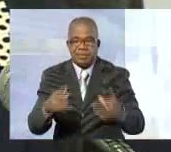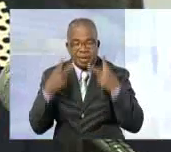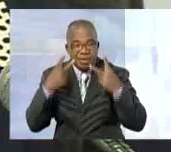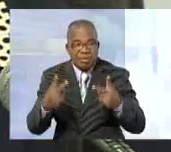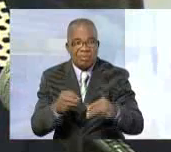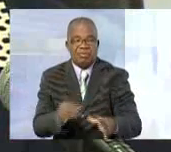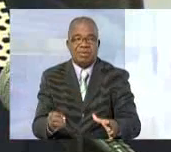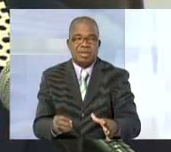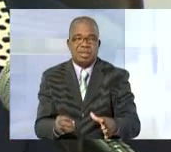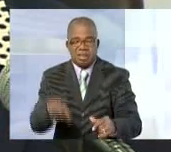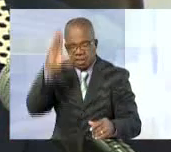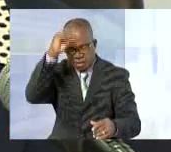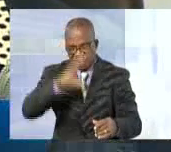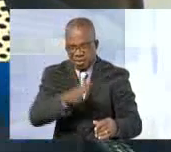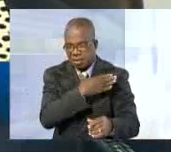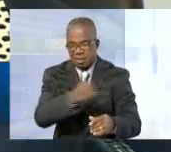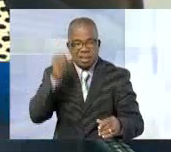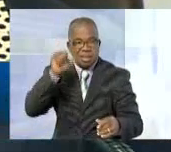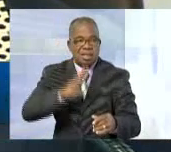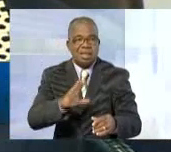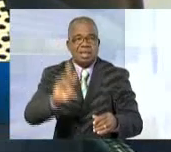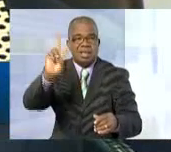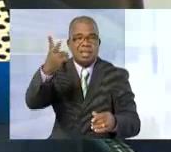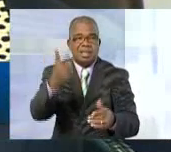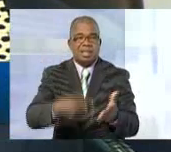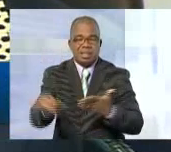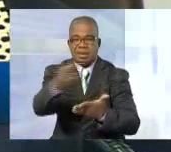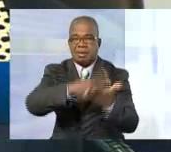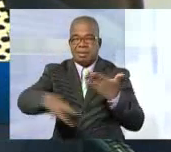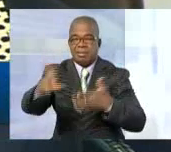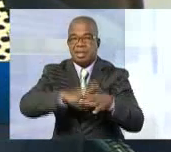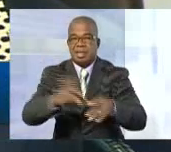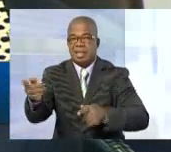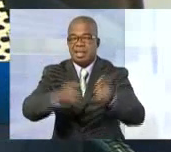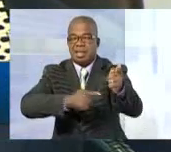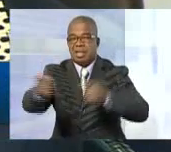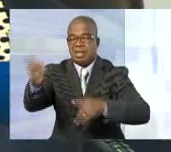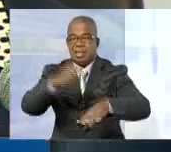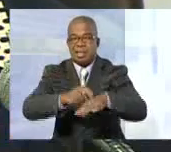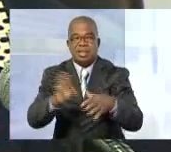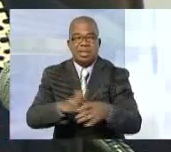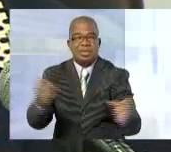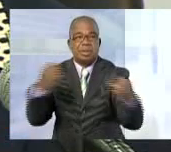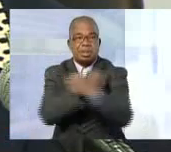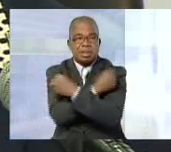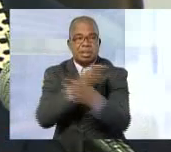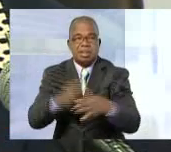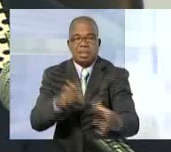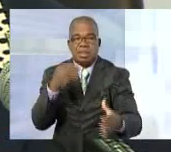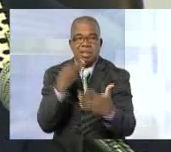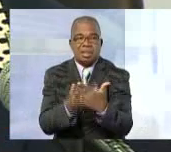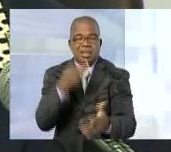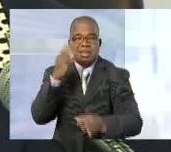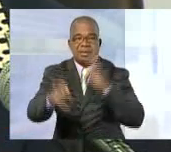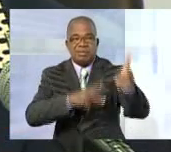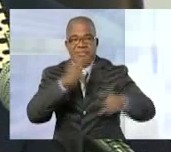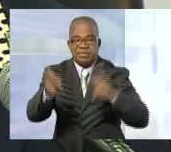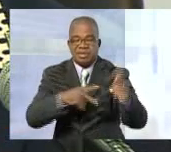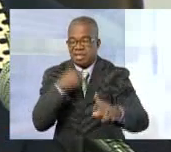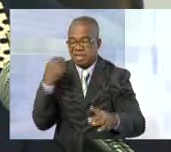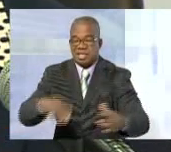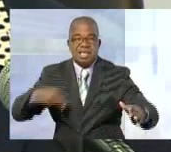ivoirienne. Mesdames et messieurs, la seconde revue de la gestion et du système des finances publiques, PEMFAR, qui nous réunit